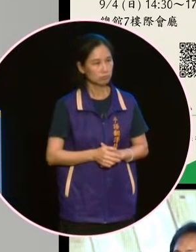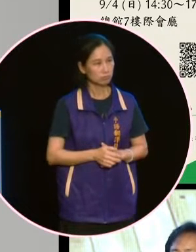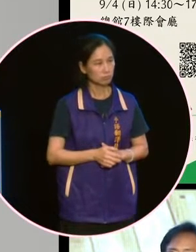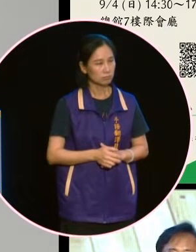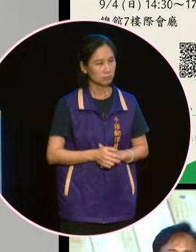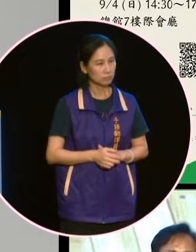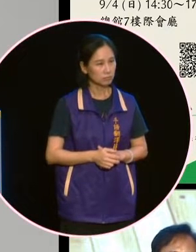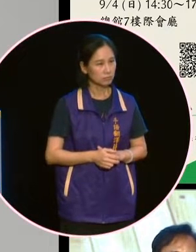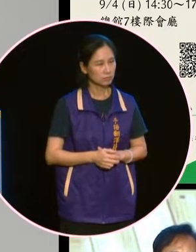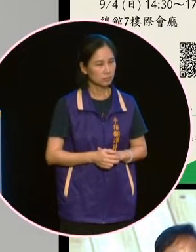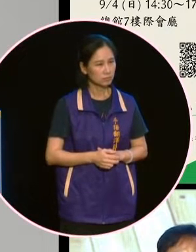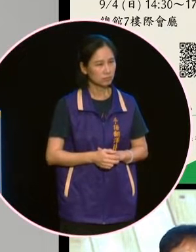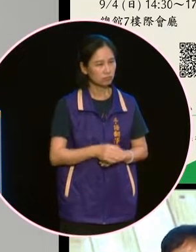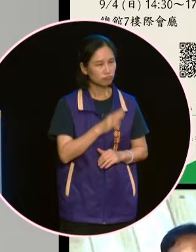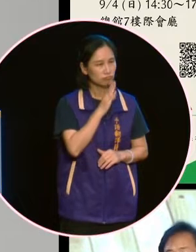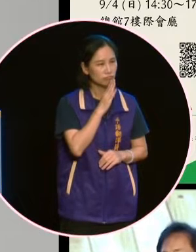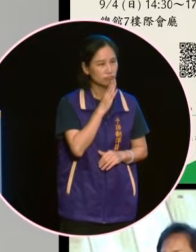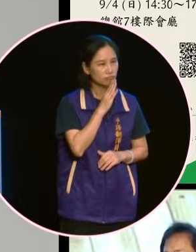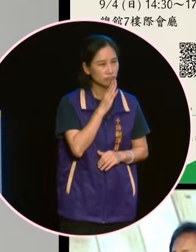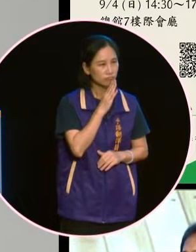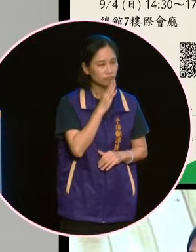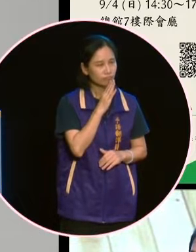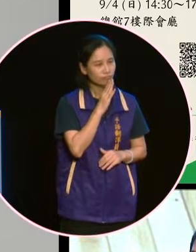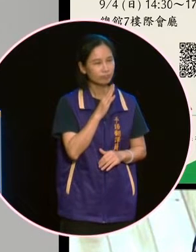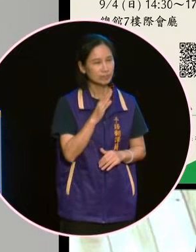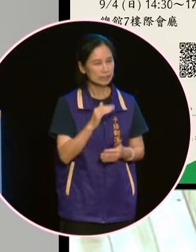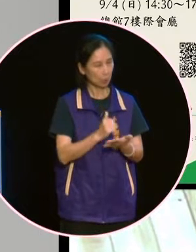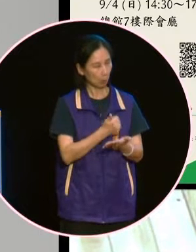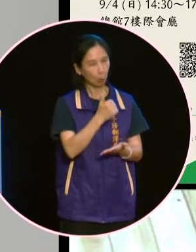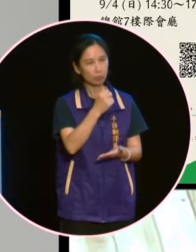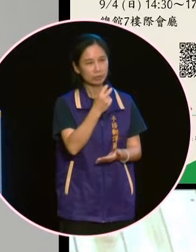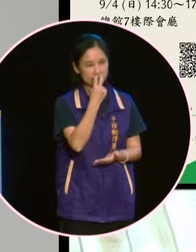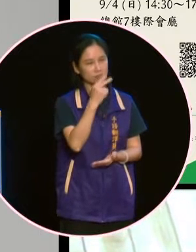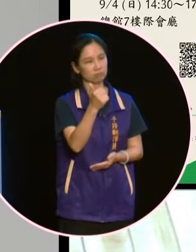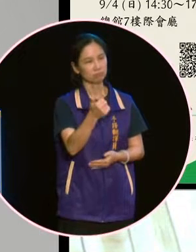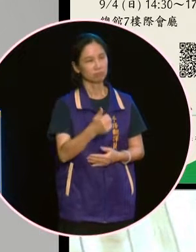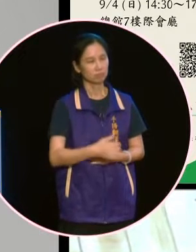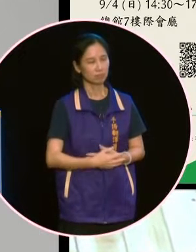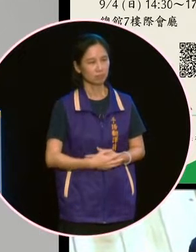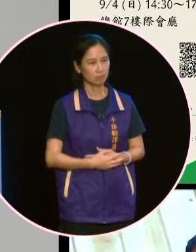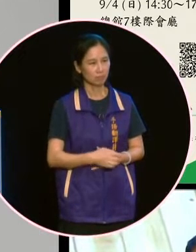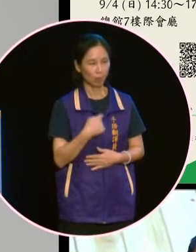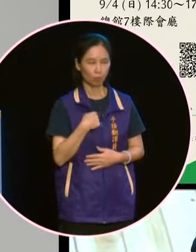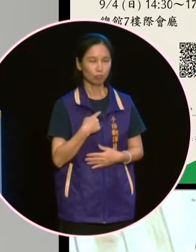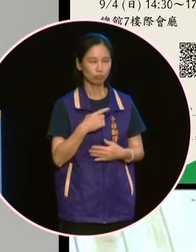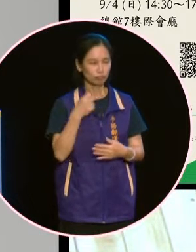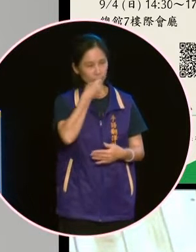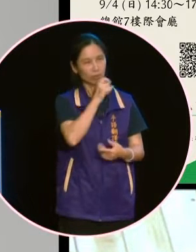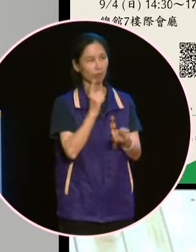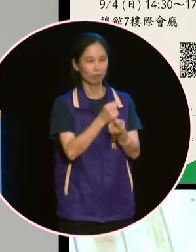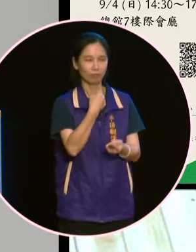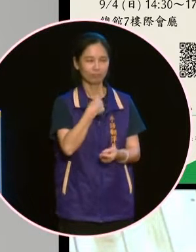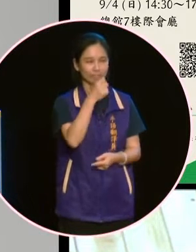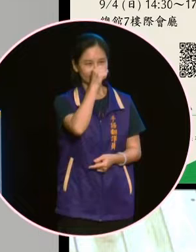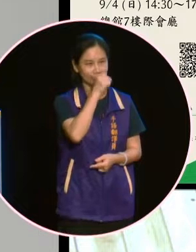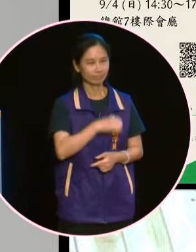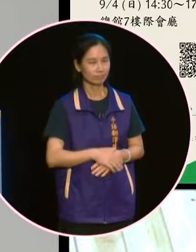应。也是一种信用吧，所以是我觉得台湾一直都对我非常好，而且今